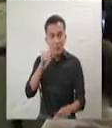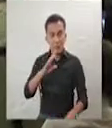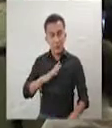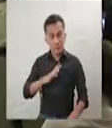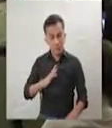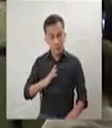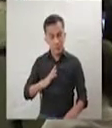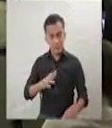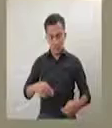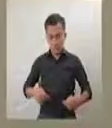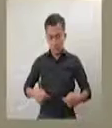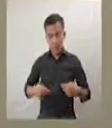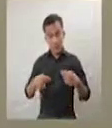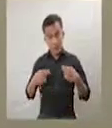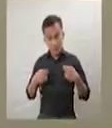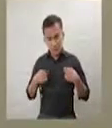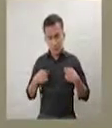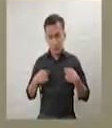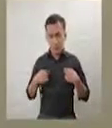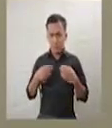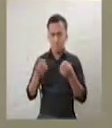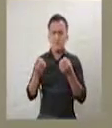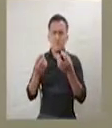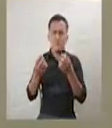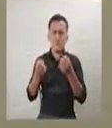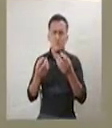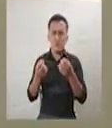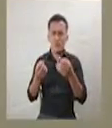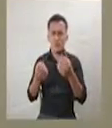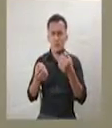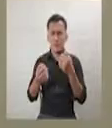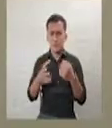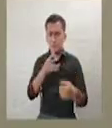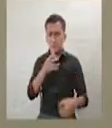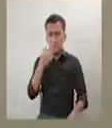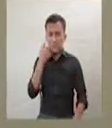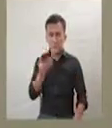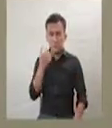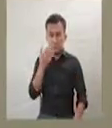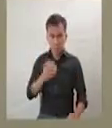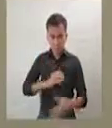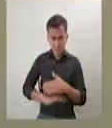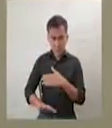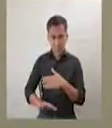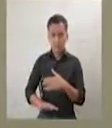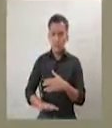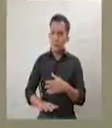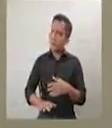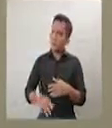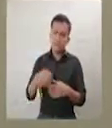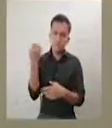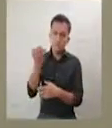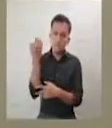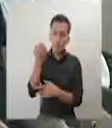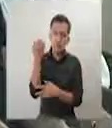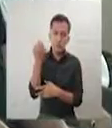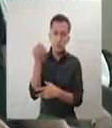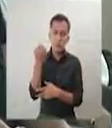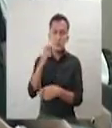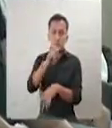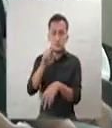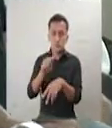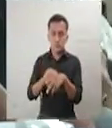maternal mortality rate ay isang urgent na pambansang issue dito sa ating bansa, ay lalong nagbibigay ng diin